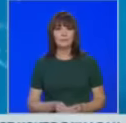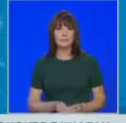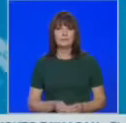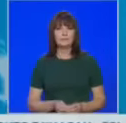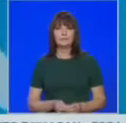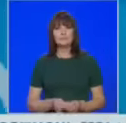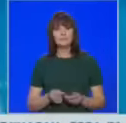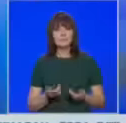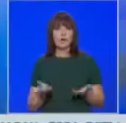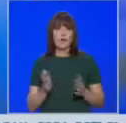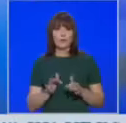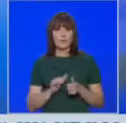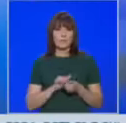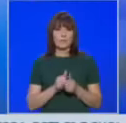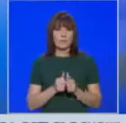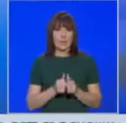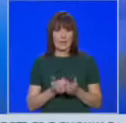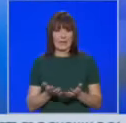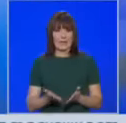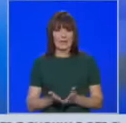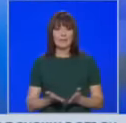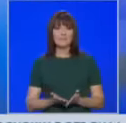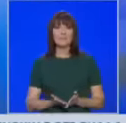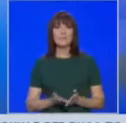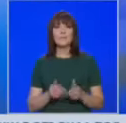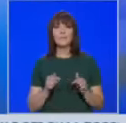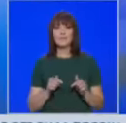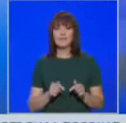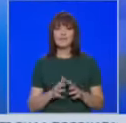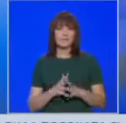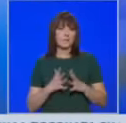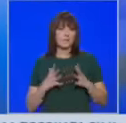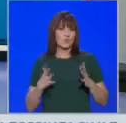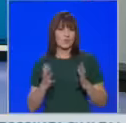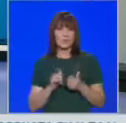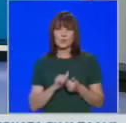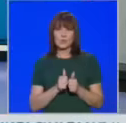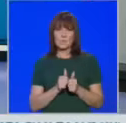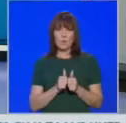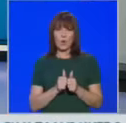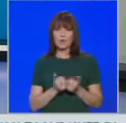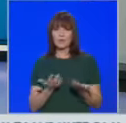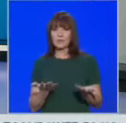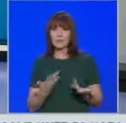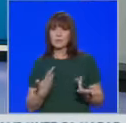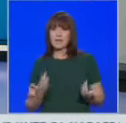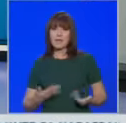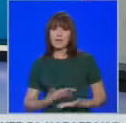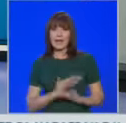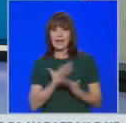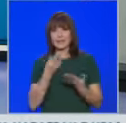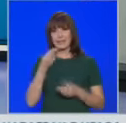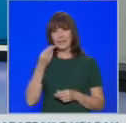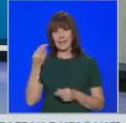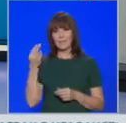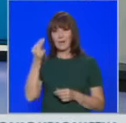Илиан Енев отново е тук със спортните теми. Здравей отново, Дани. Днес много наистина спорт в емисията, но имаме любопитни теми, както вече стана